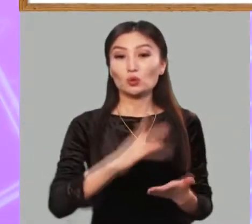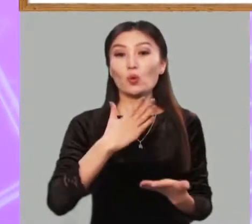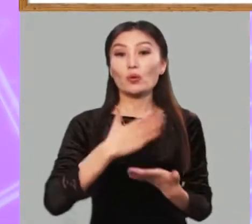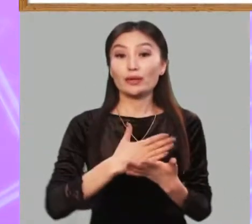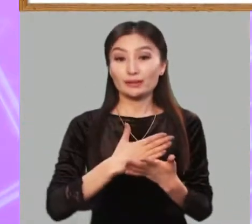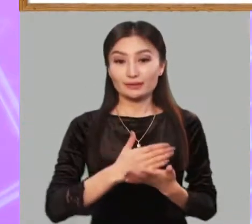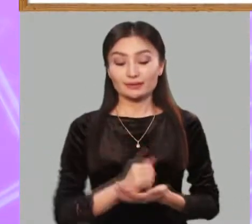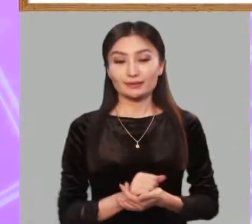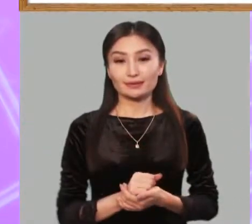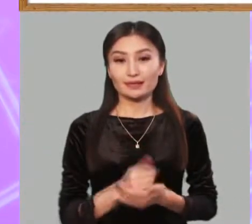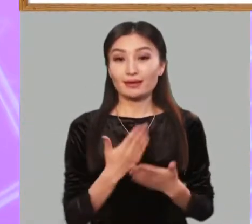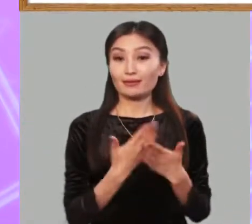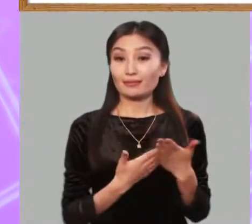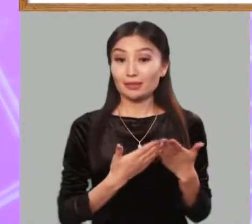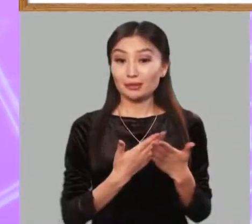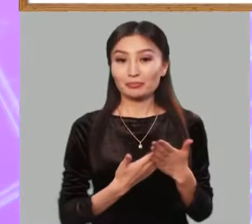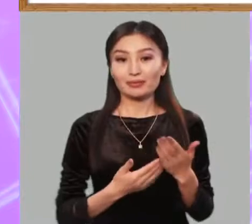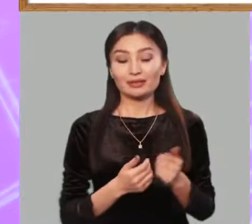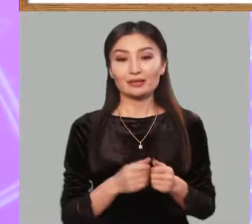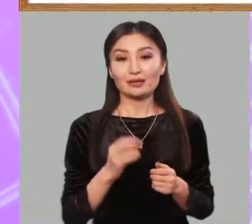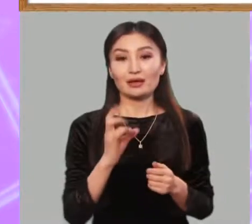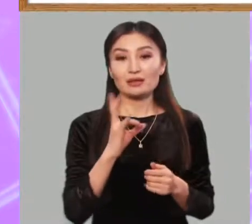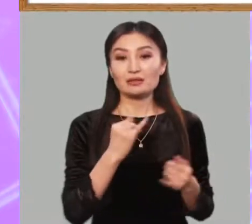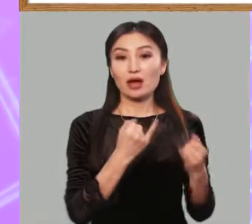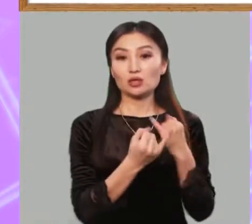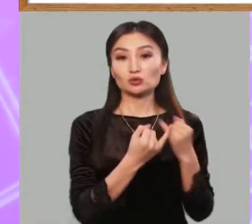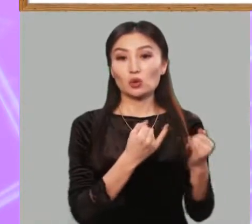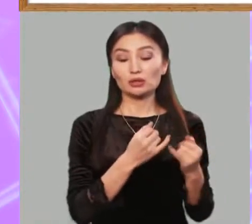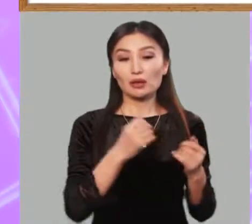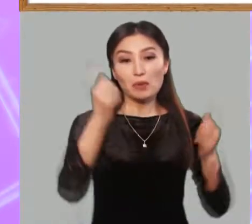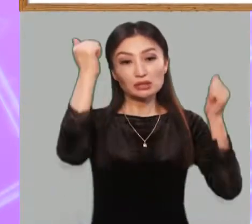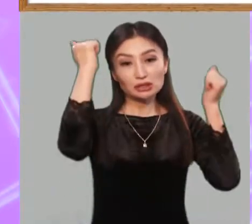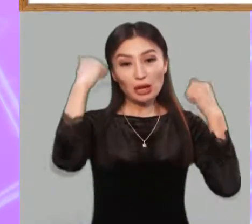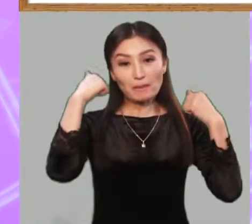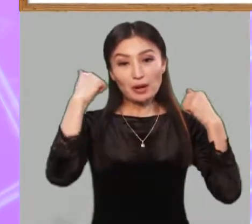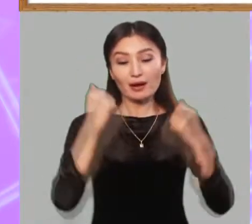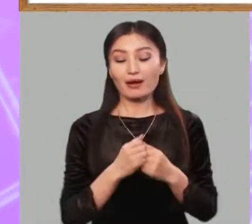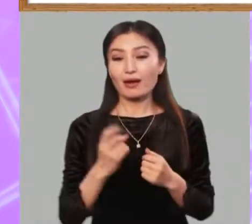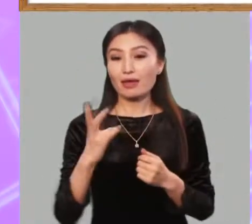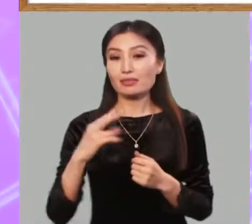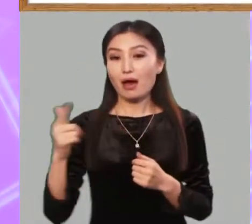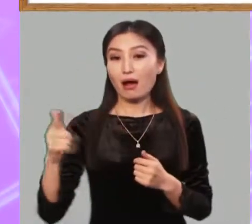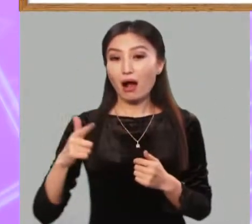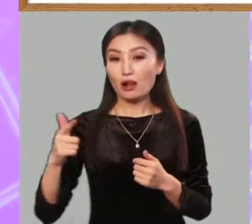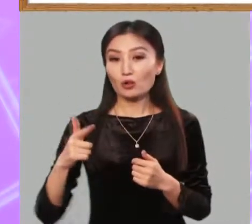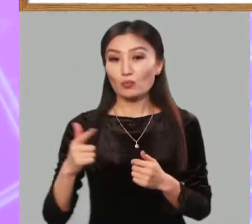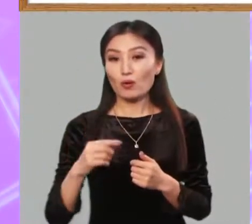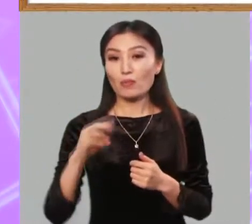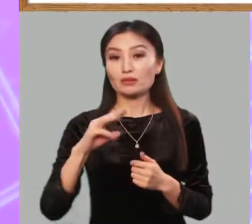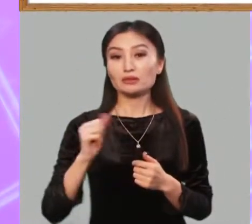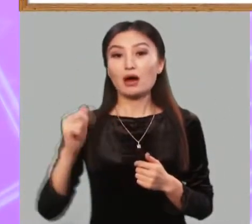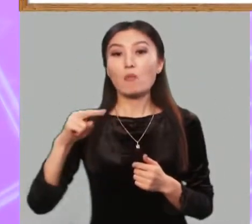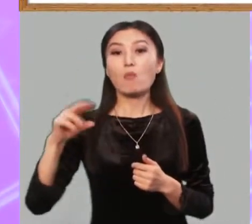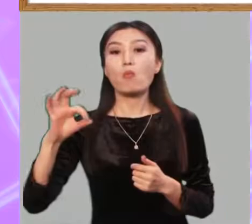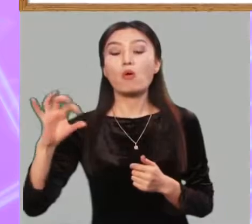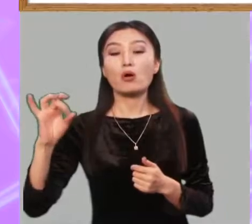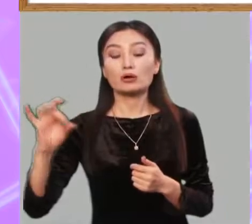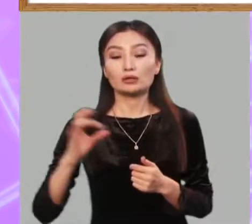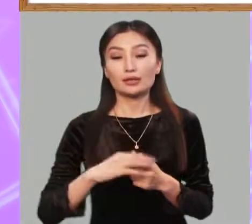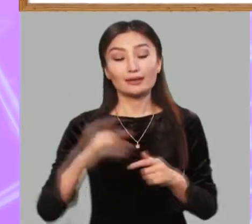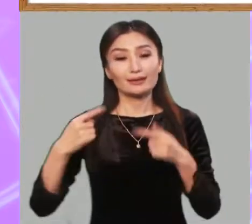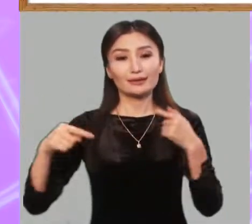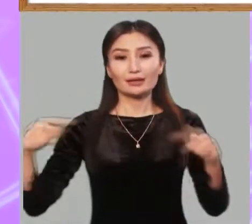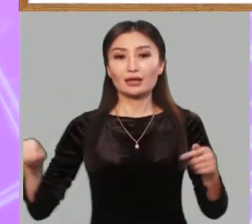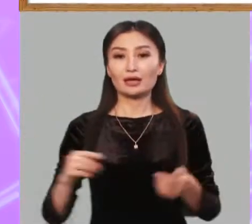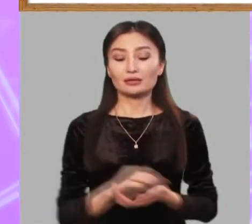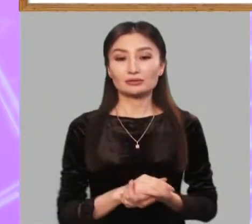стоит? Например, на желтом шапка, на голубом топор и так